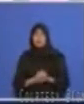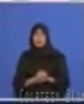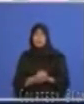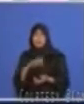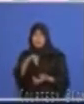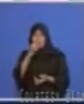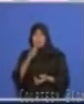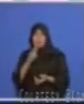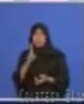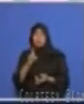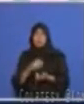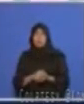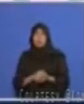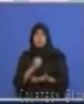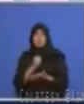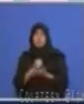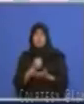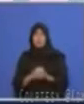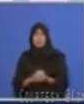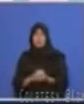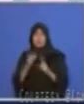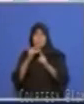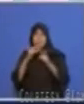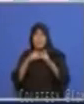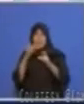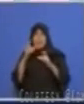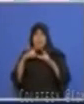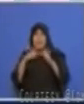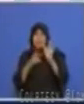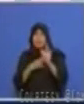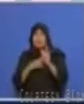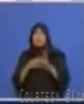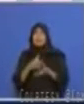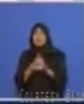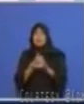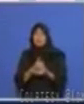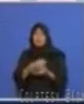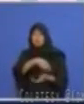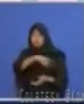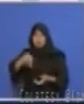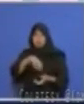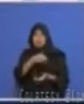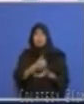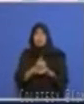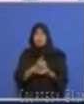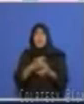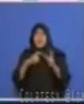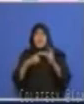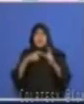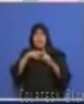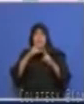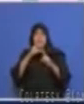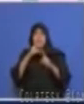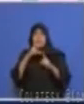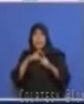satu keputusan peran wakil gubernur Sebenarnya dia dibantu oleh sekian SKPD terkait